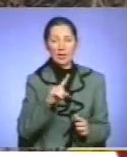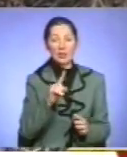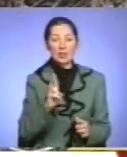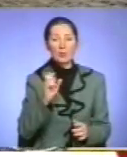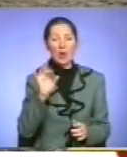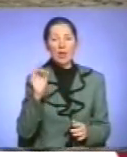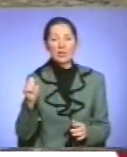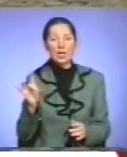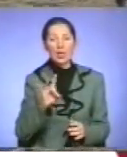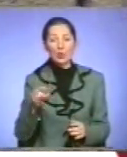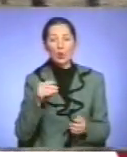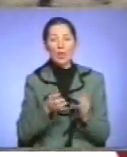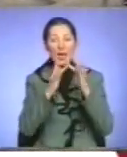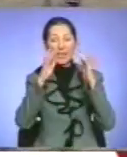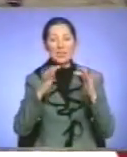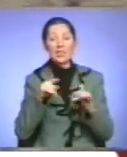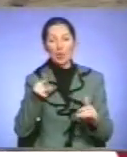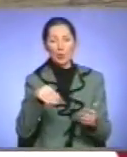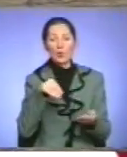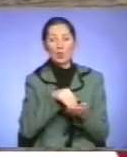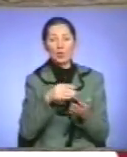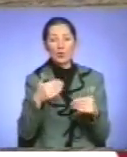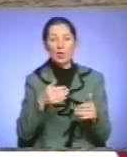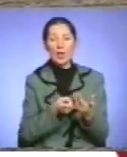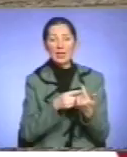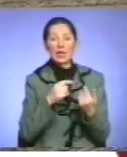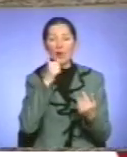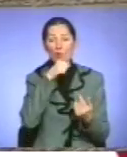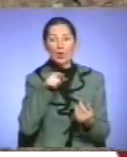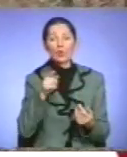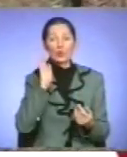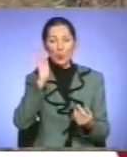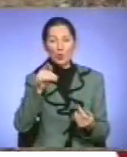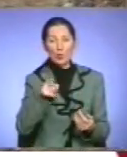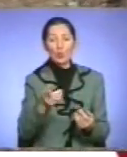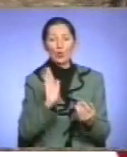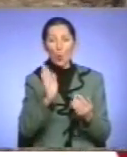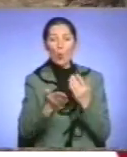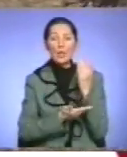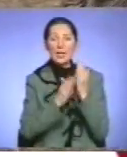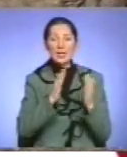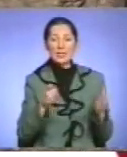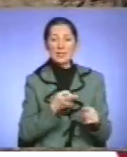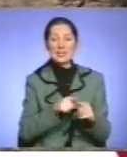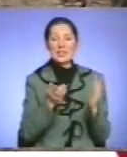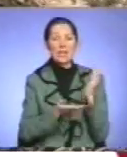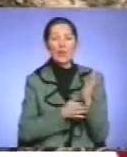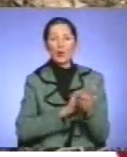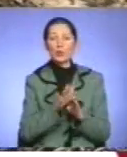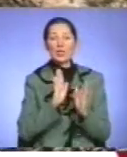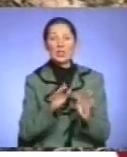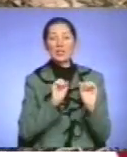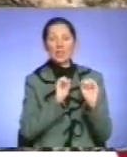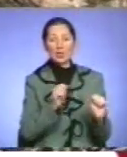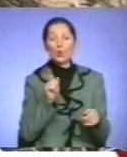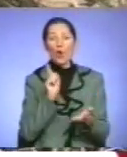кілька років підряд, тож у майбутньому на цьому місці постане ліс. Ці дерева виконуватимуть не лише захисну функцію, а й створять